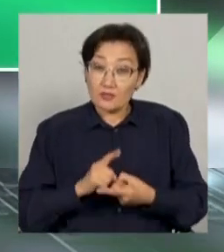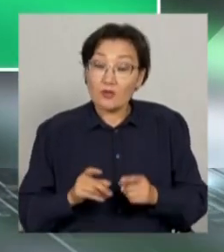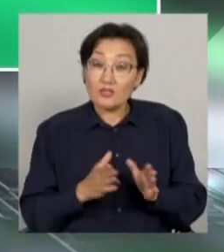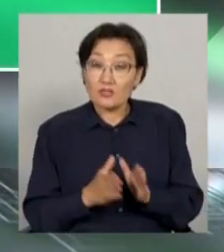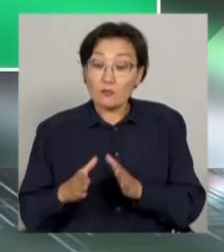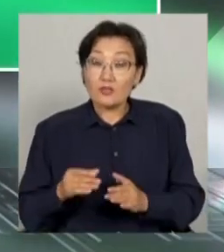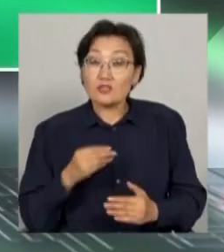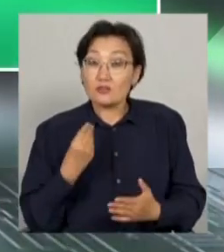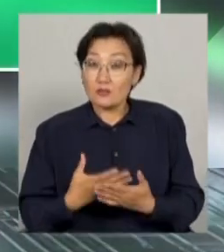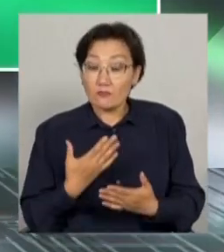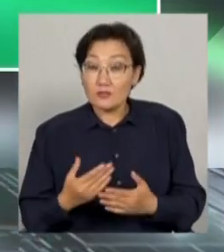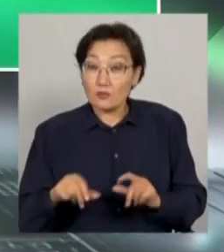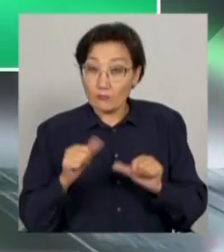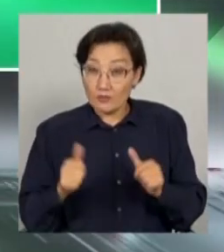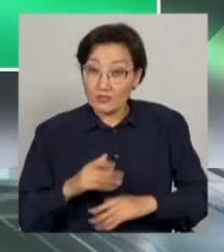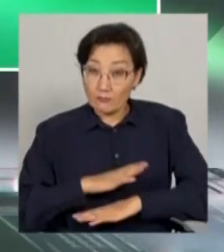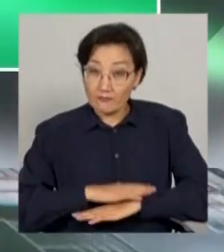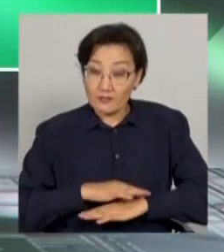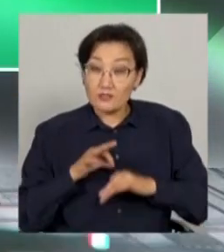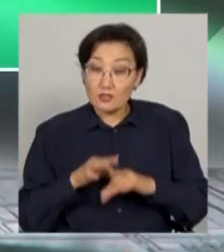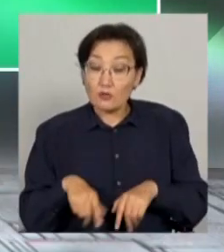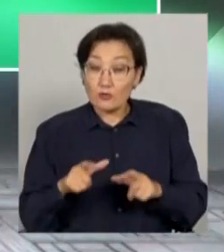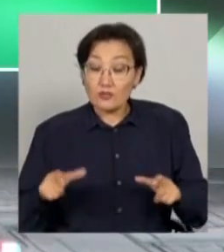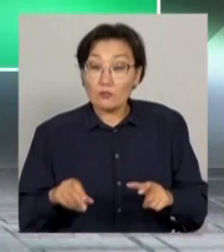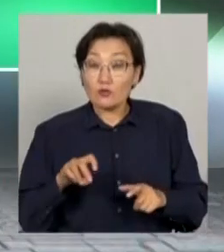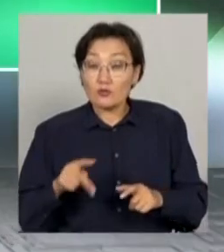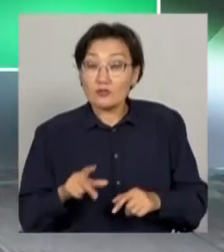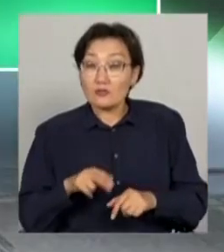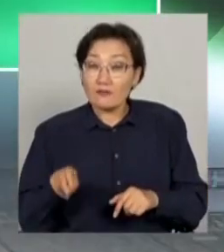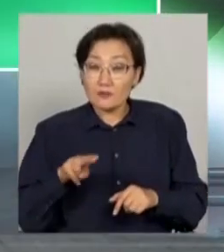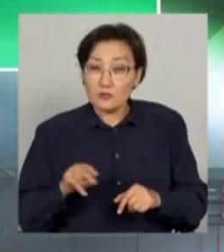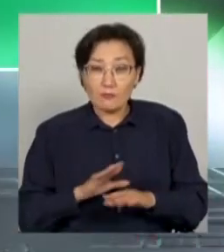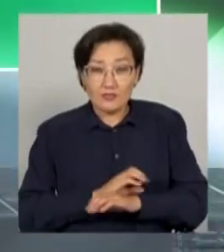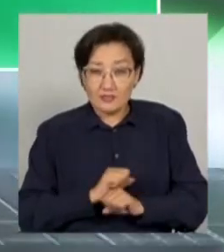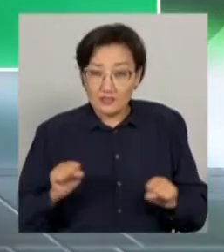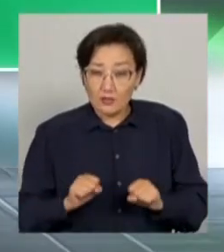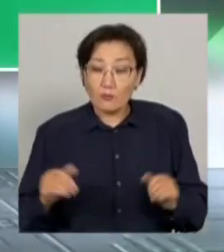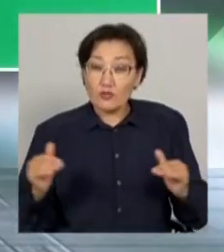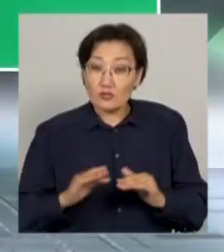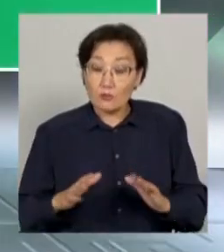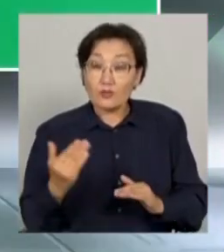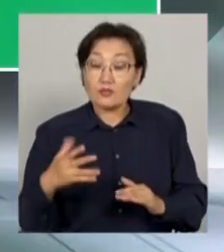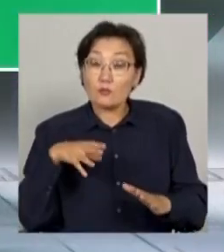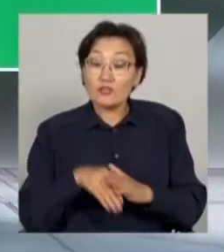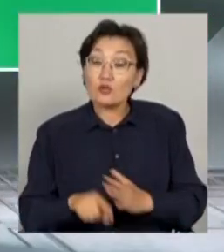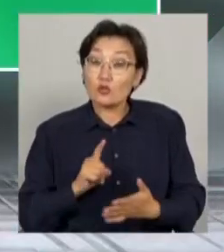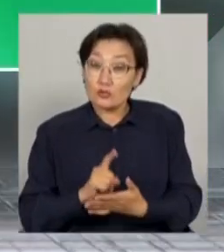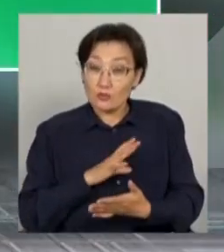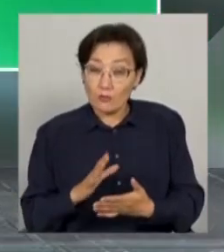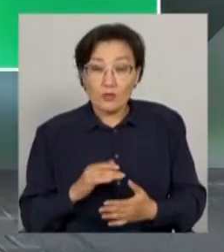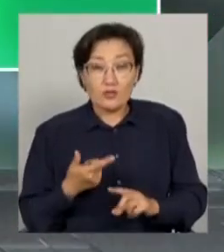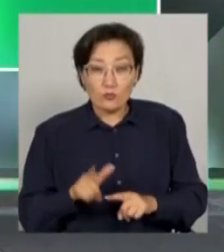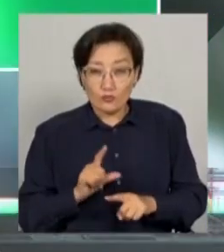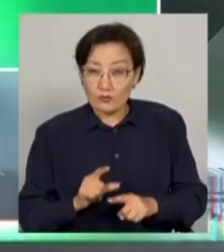системы ценностей и моделей поведения людей. То есть роль МВД ни в коем случае нельзя преуменьшать. Ваш вклад должен быть